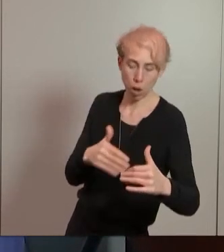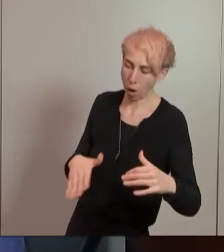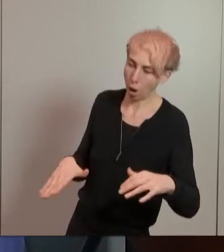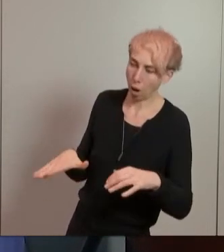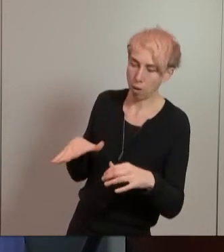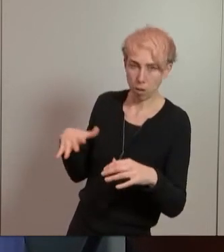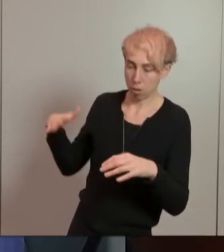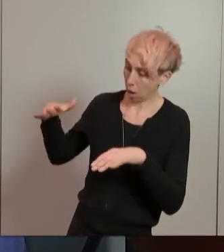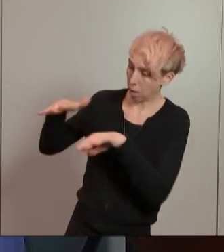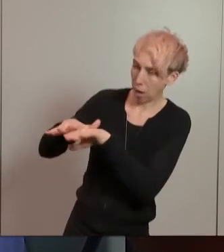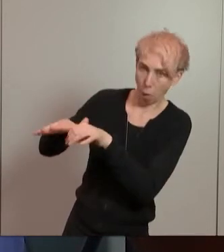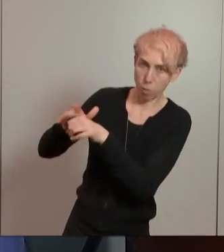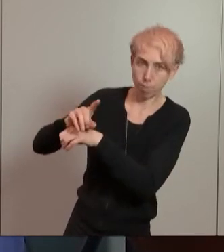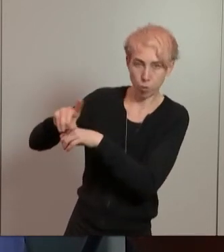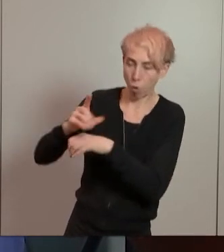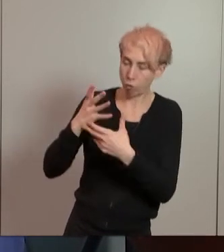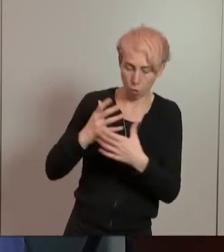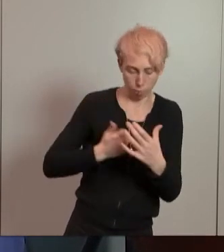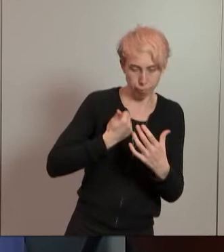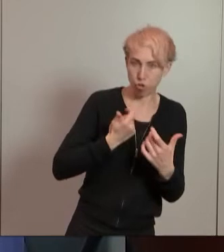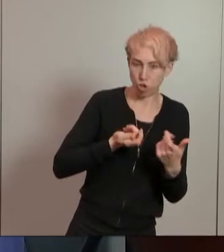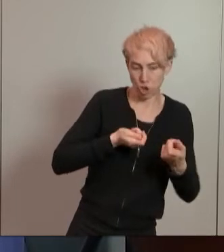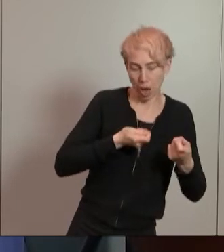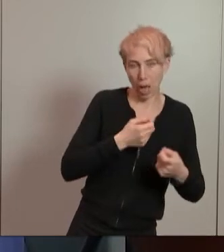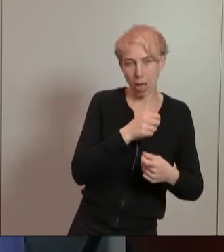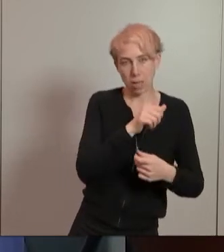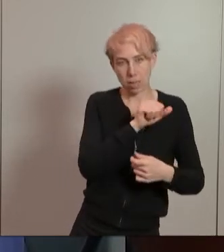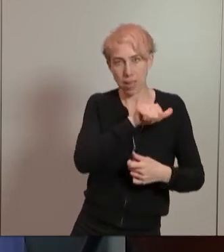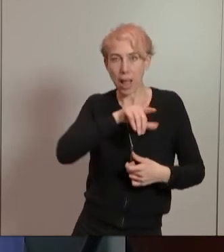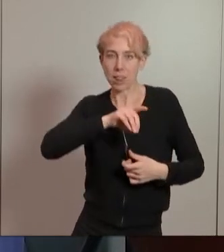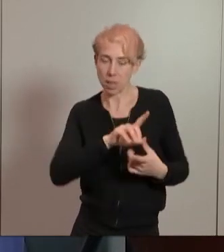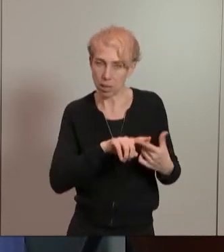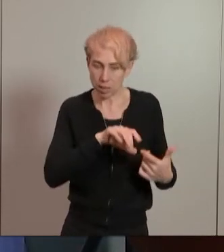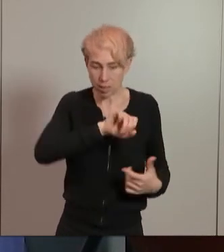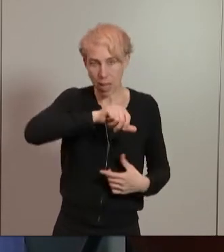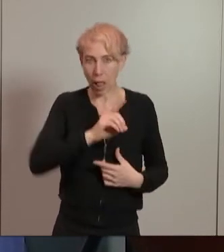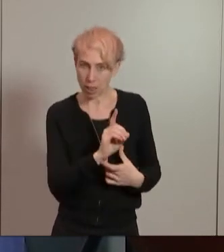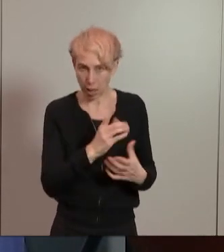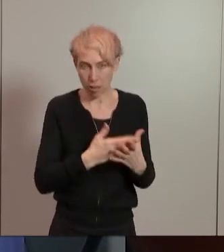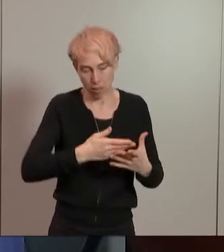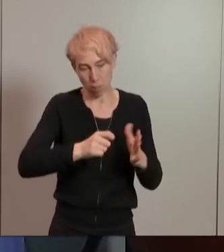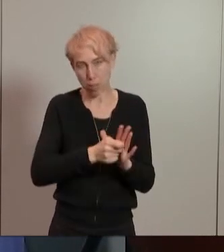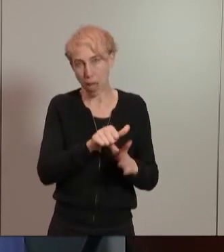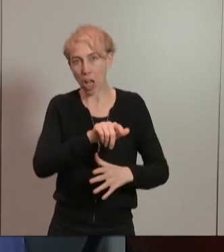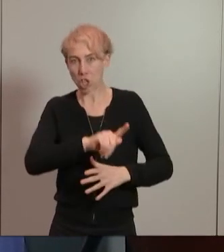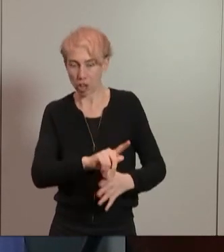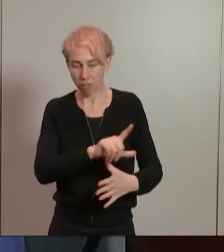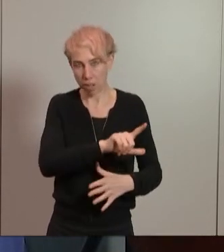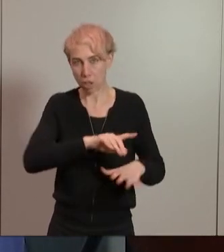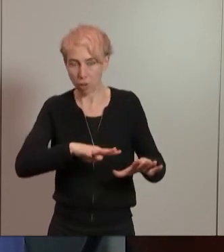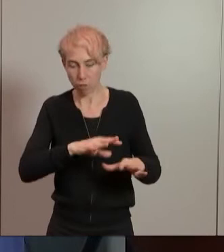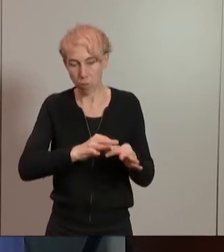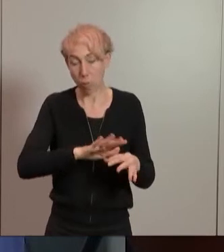entière en maintenant la gestion directe du SAD et du SIAD, décision actée lors de l'Assemblée générale du 29 septembre